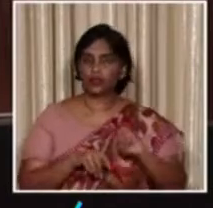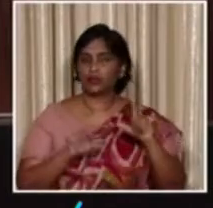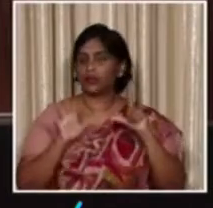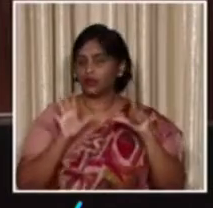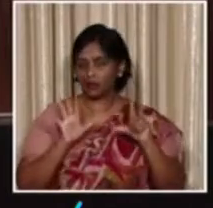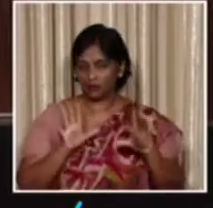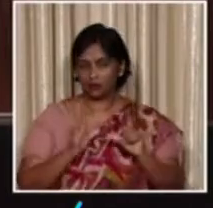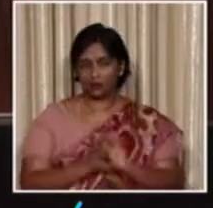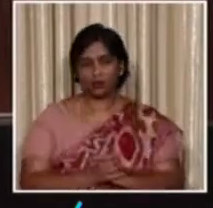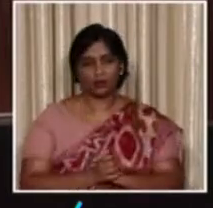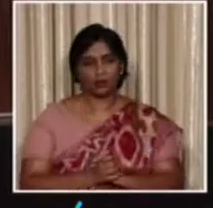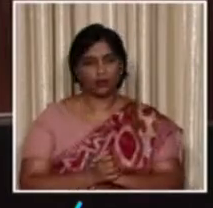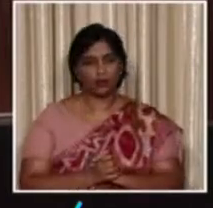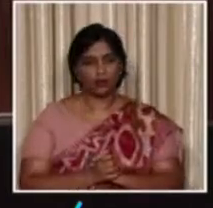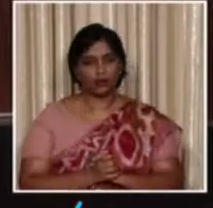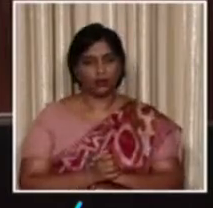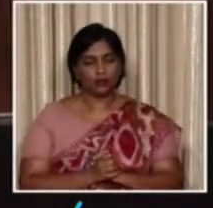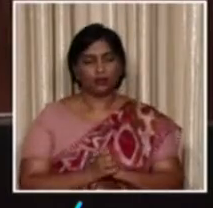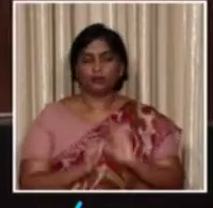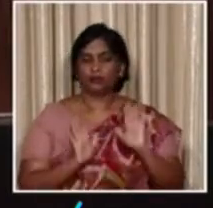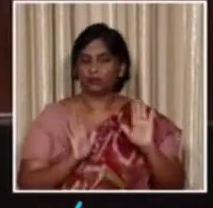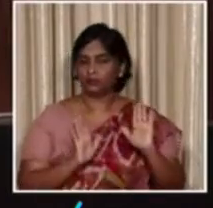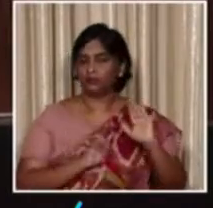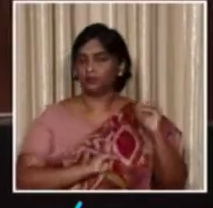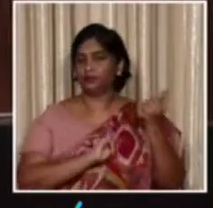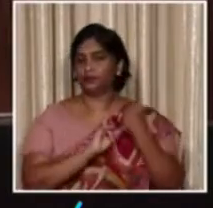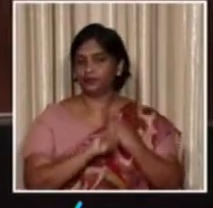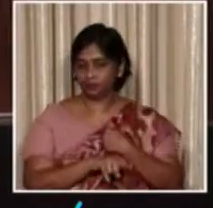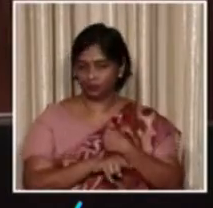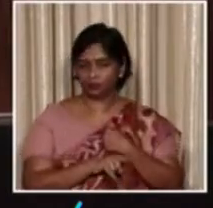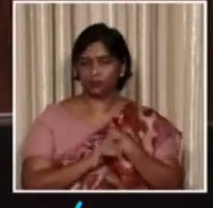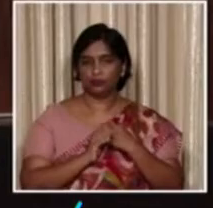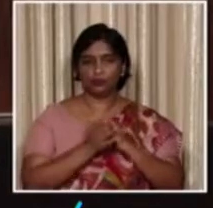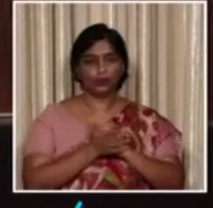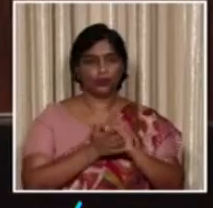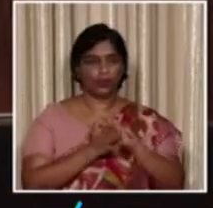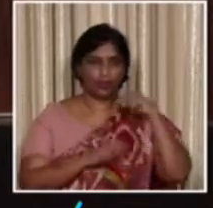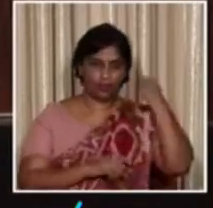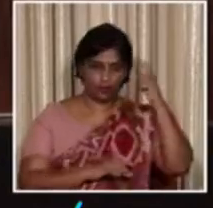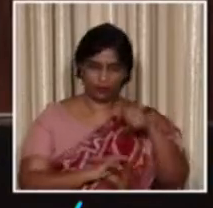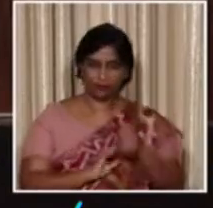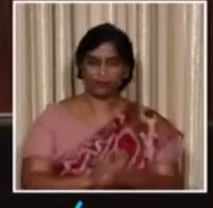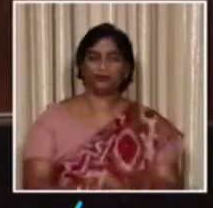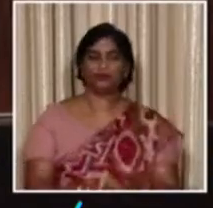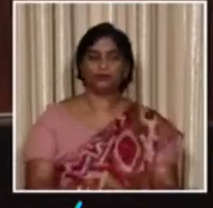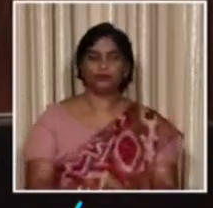7ක කාලයක් තියෙනවා. ඕඩර් ප්ලීස් මුලාසනේ සඳහා ගරු හරණි අමරසූරිය මහත්මයා.